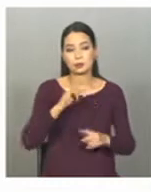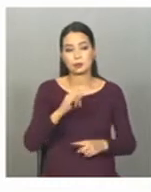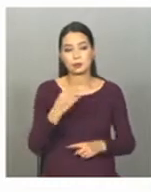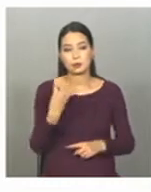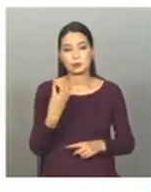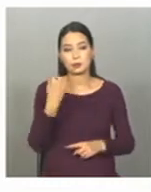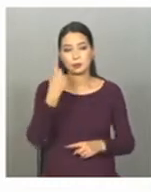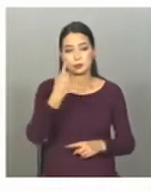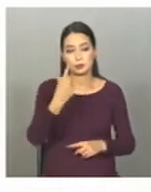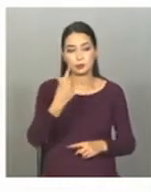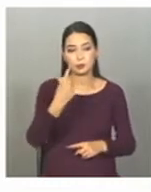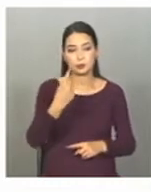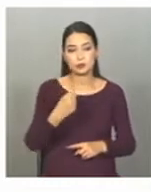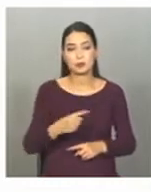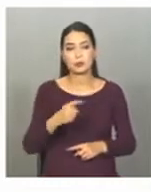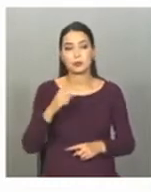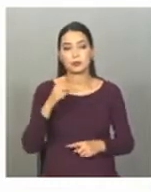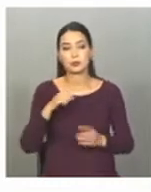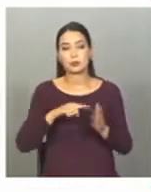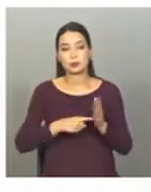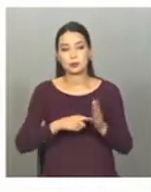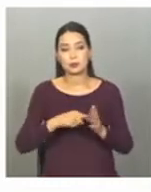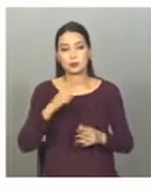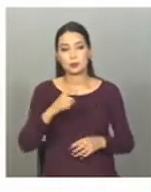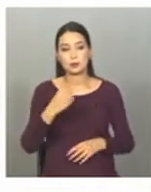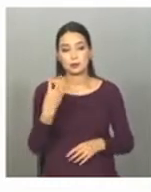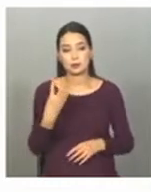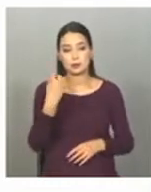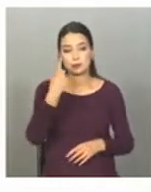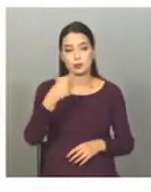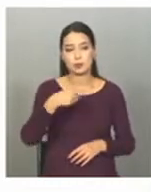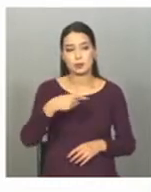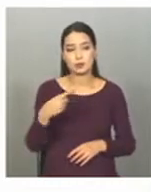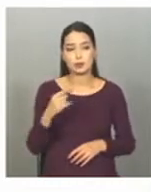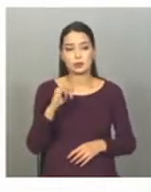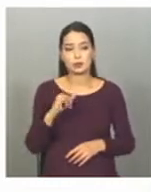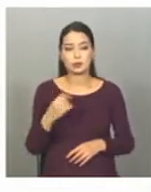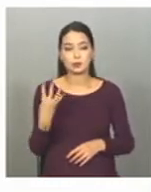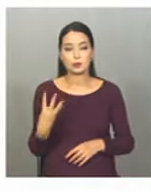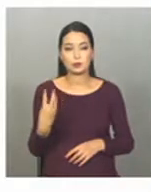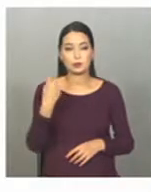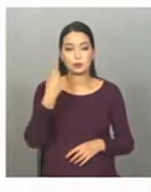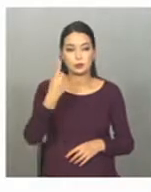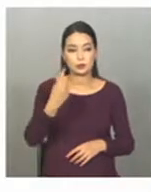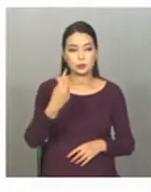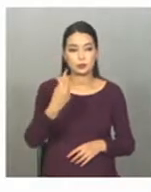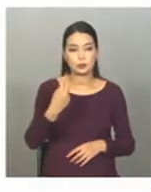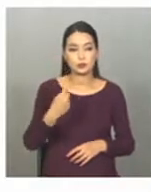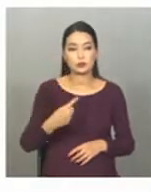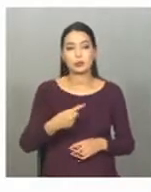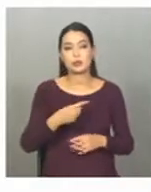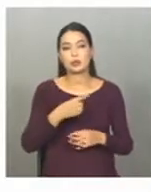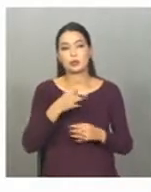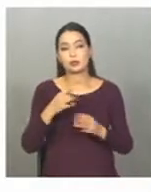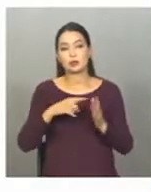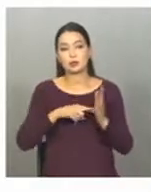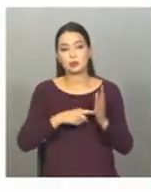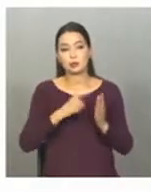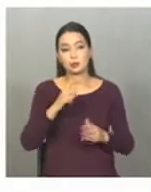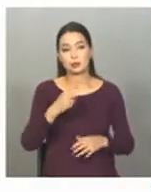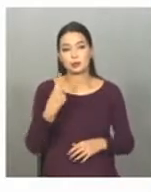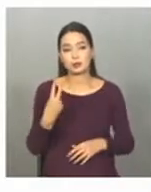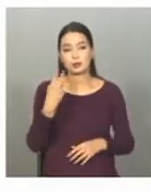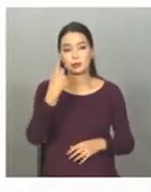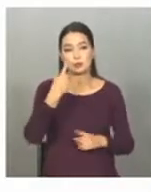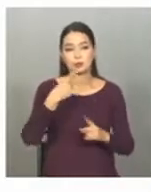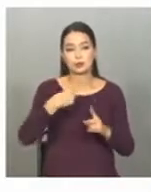4-ден 1 дәрежесі көбейтілген x-тің 4-ден 1 дәрежесі мен y-тің 4-ден 1 дәрежесінің айырмасы және көбейтілген x-тің 2-ден 1